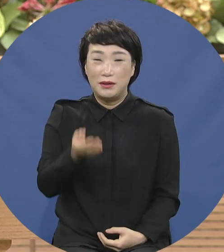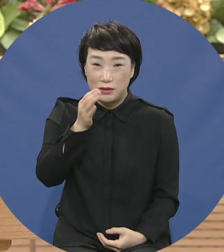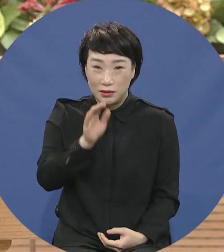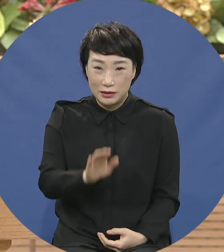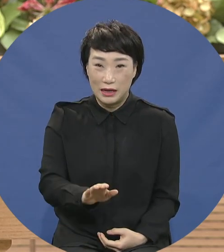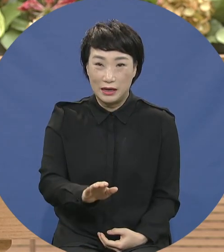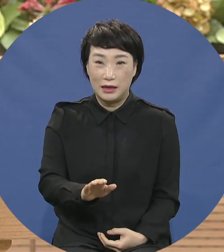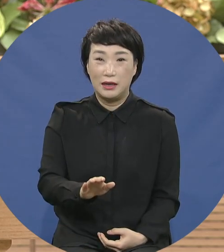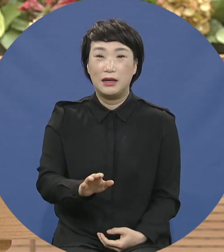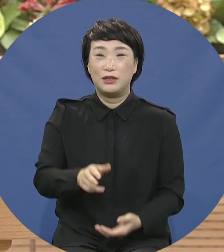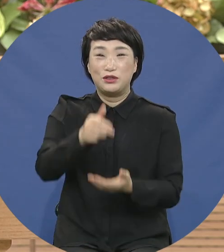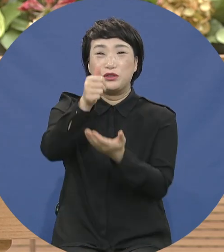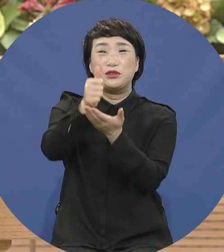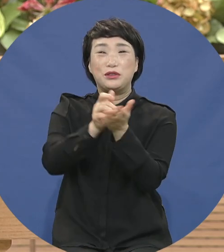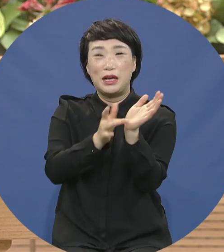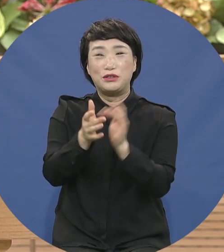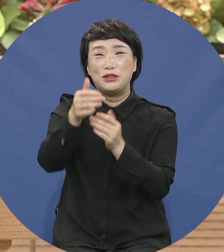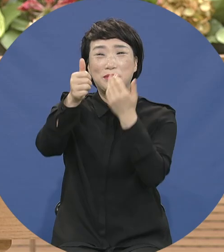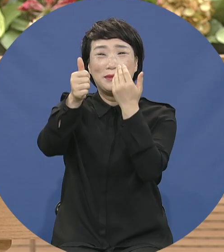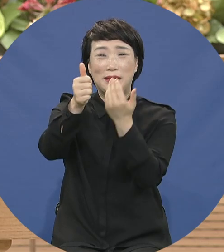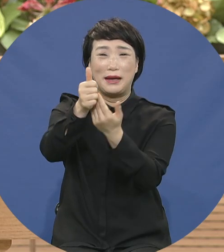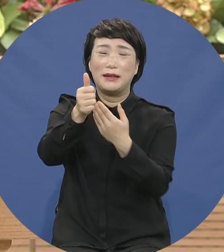그러나 주 예수께